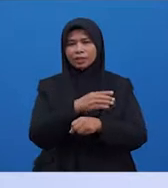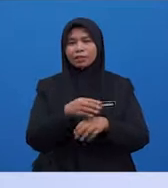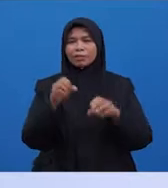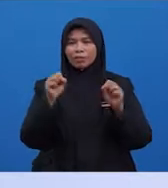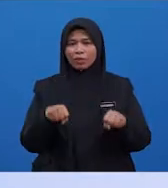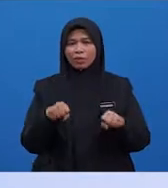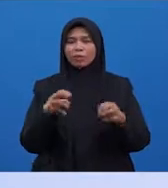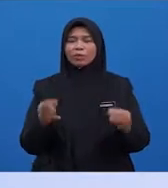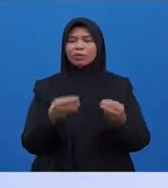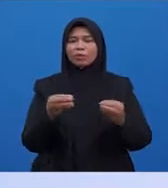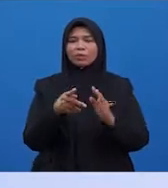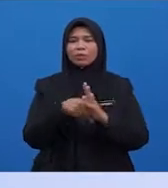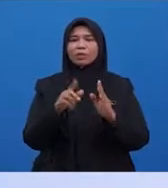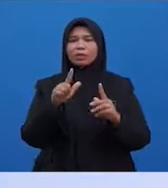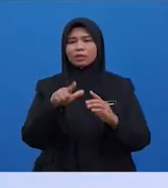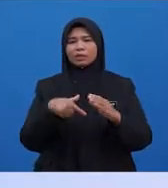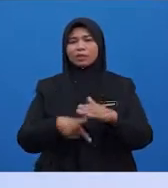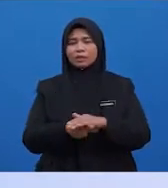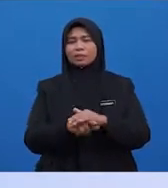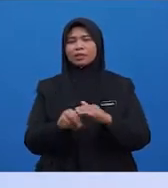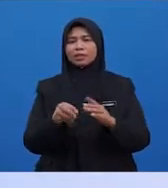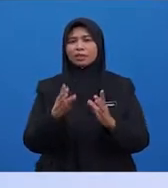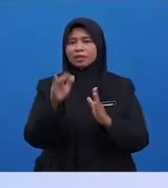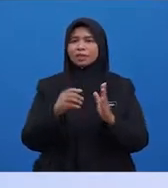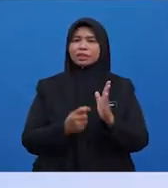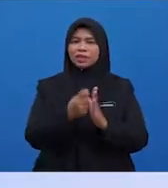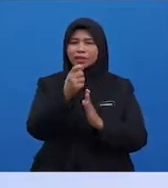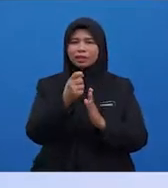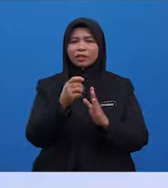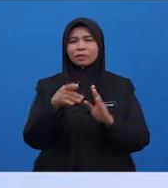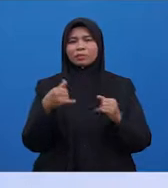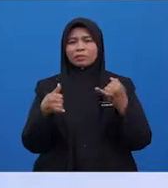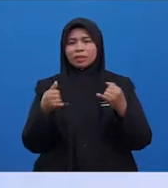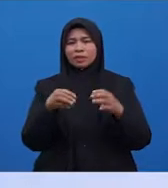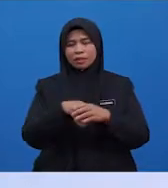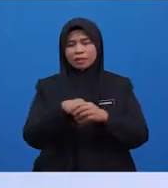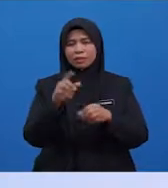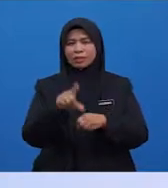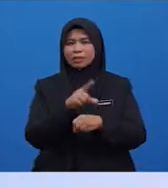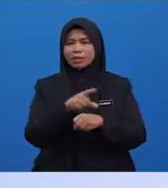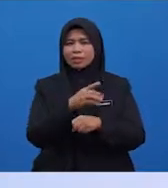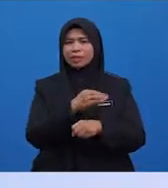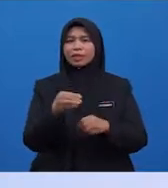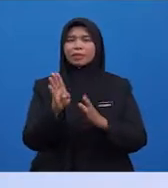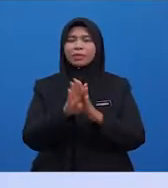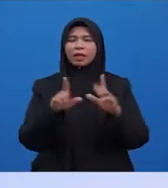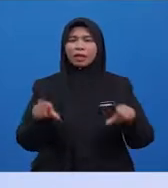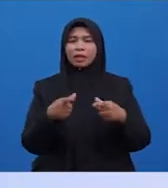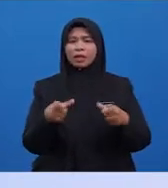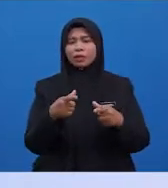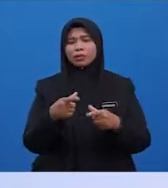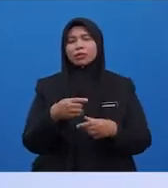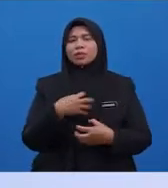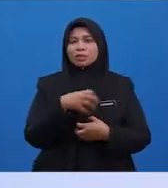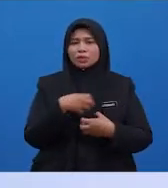berkeupayaan memupuk penglibatan maksimum pemain dalam latihan serta berlaku situasi